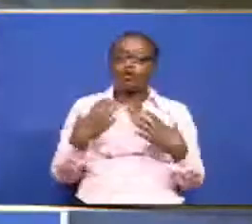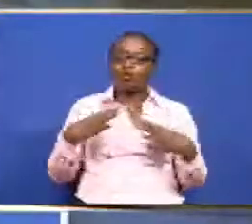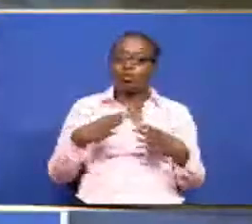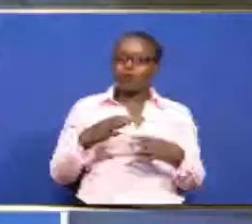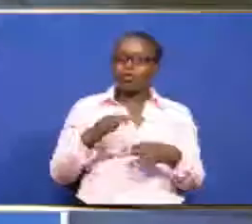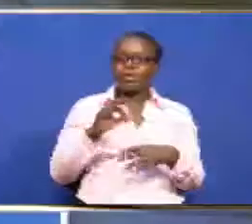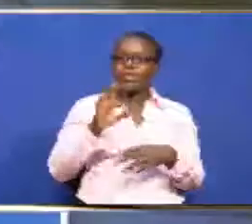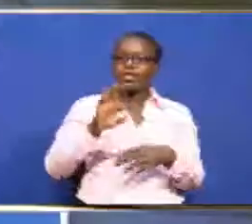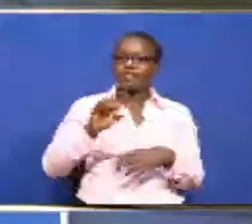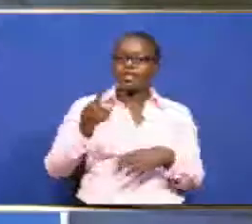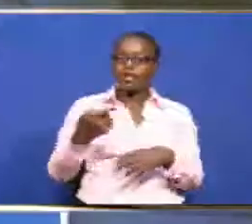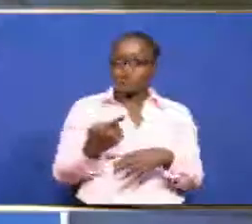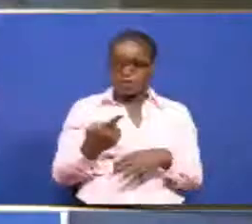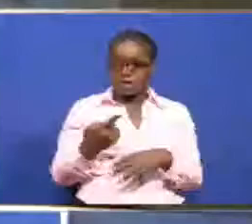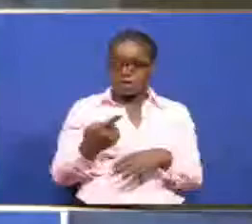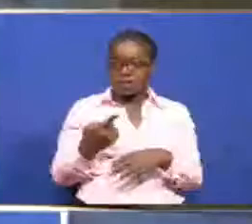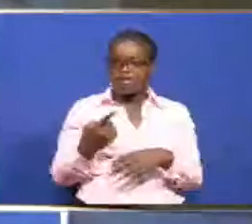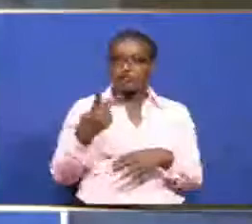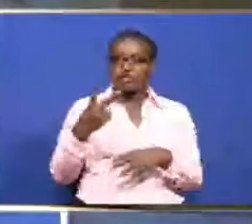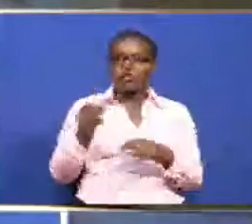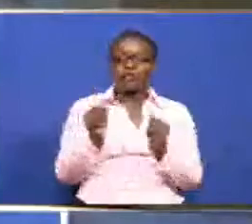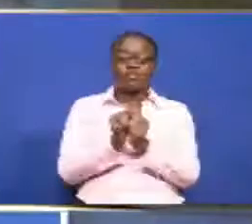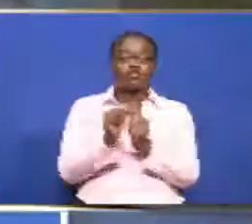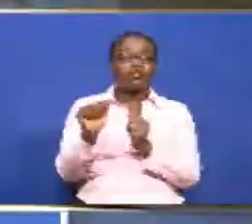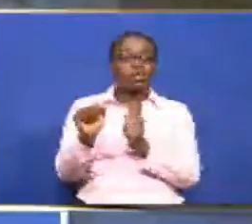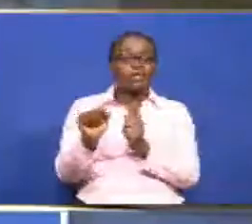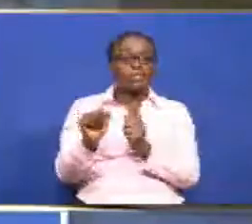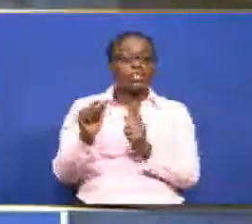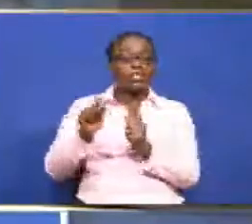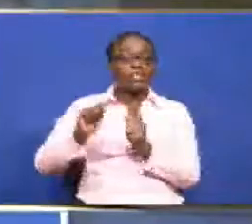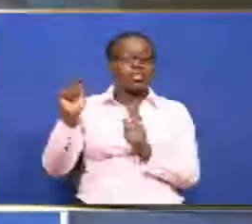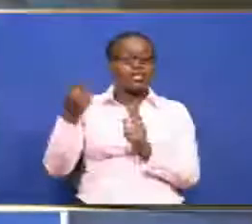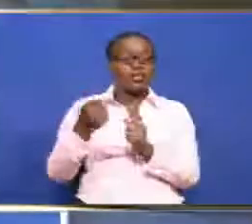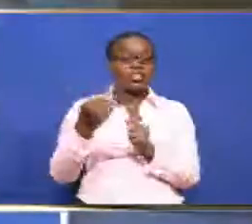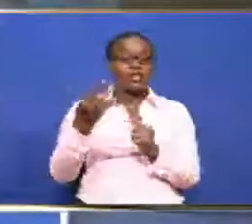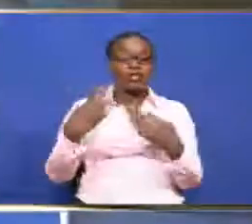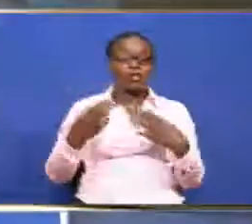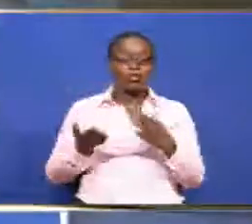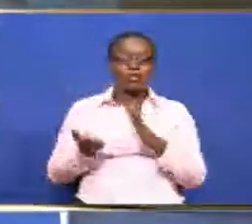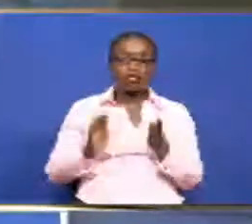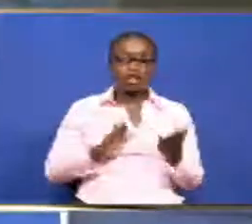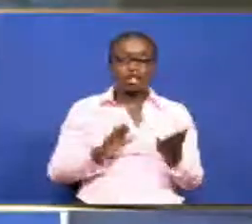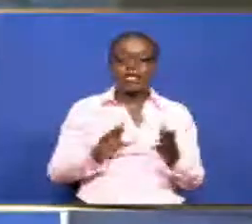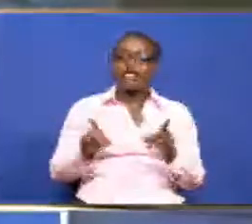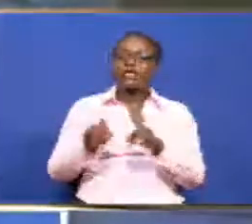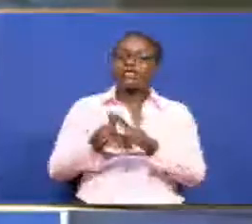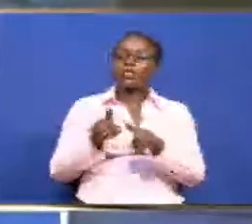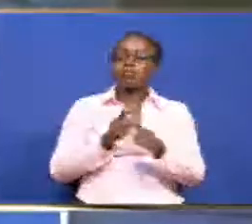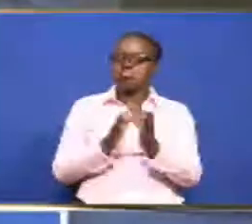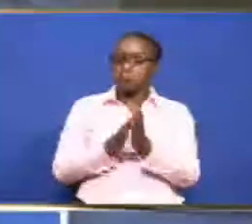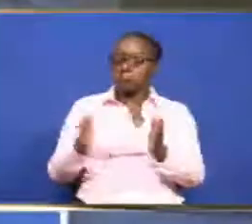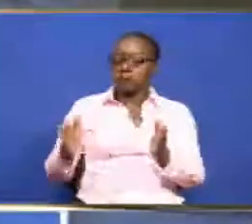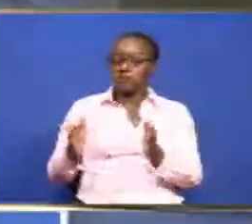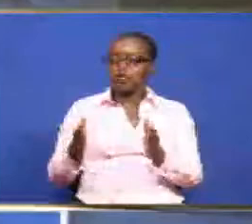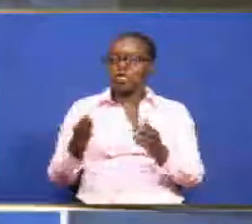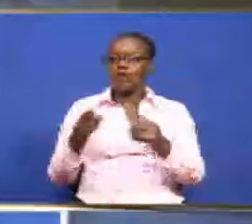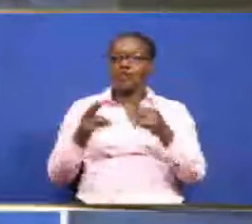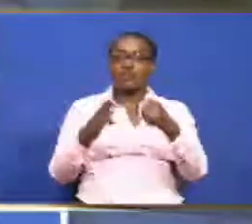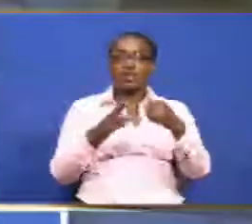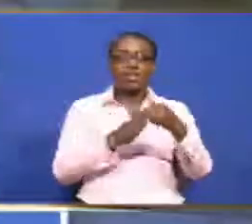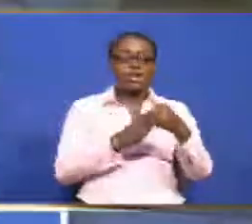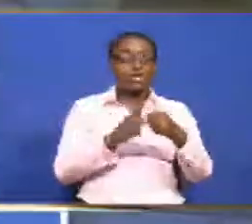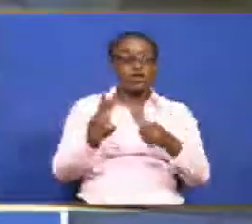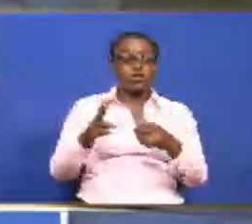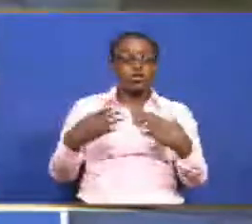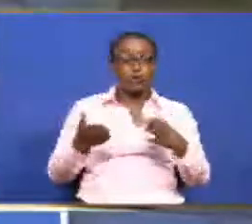3215 idadi ya visa vya maambukizi hayo humu nchini. Watu watatu pia wamefariki katika muda huo na kufikisha 92 idadi